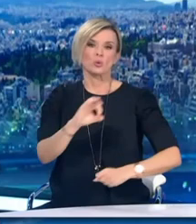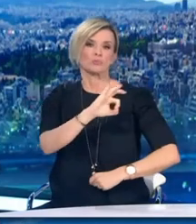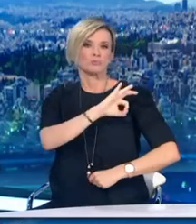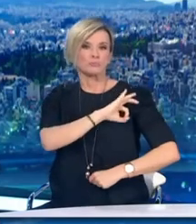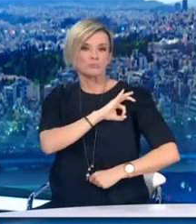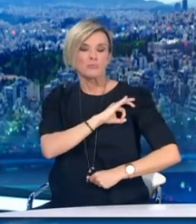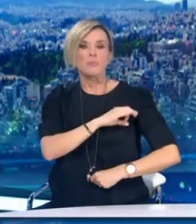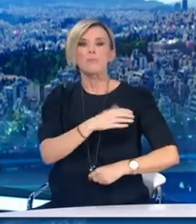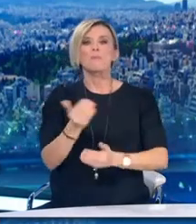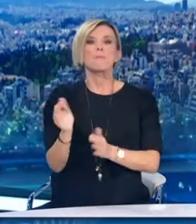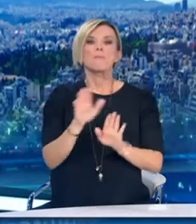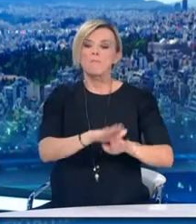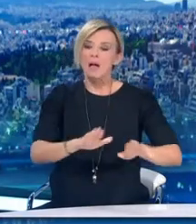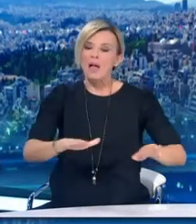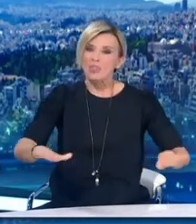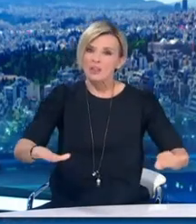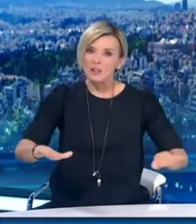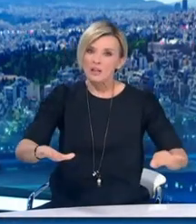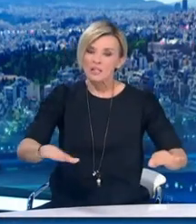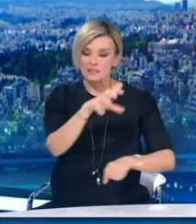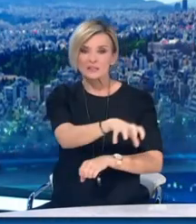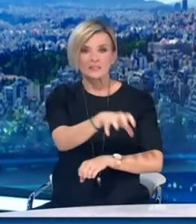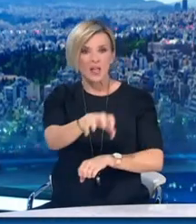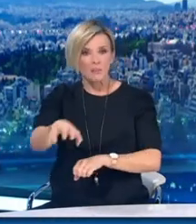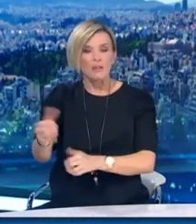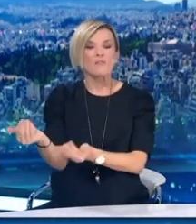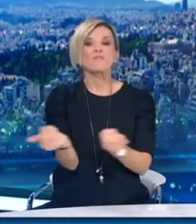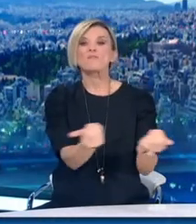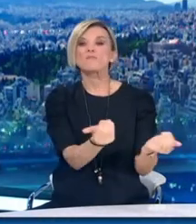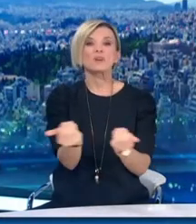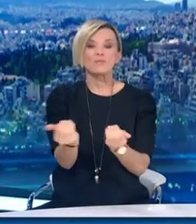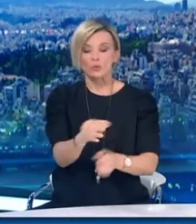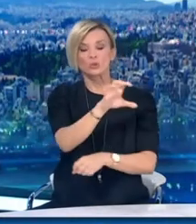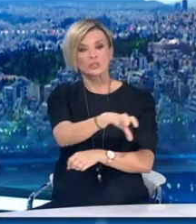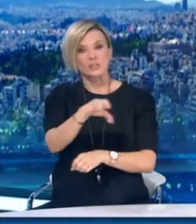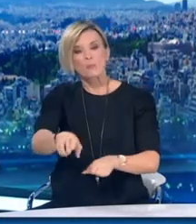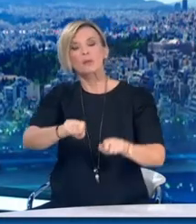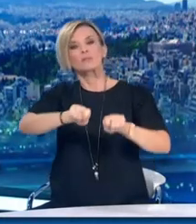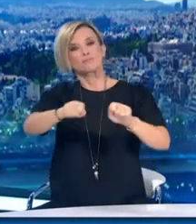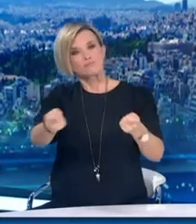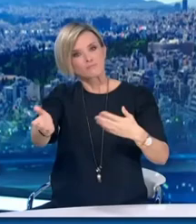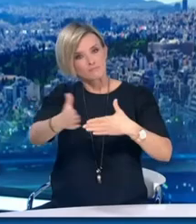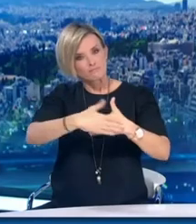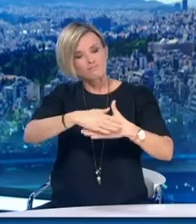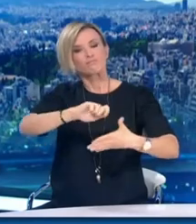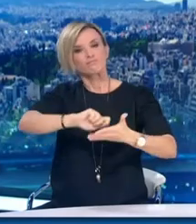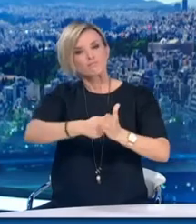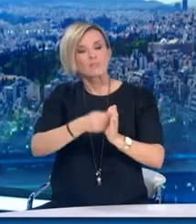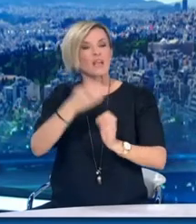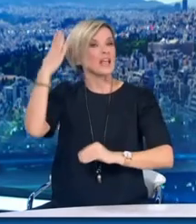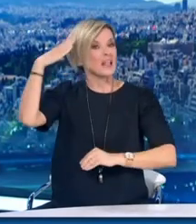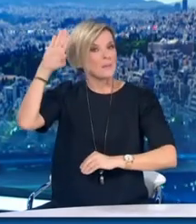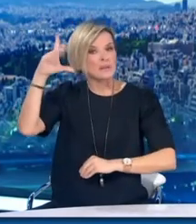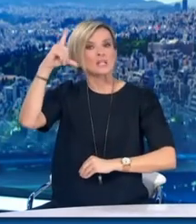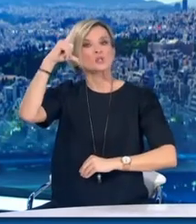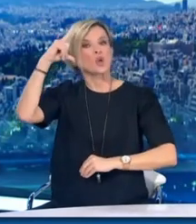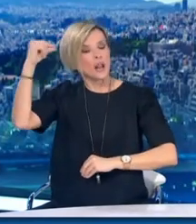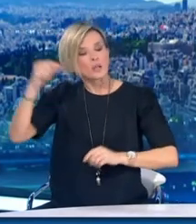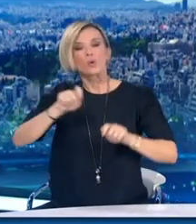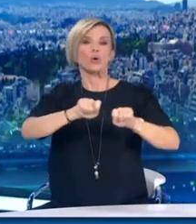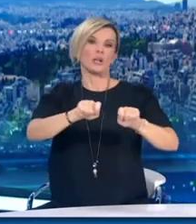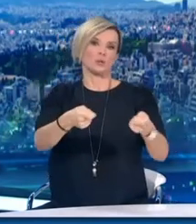χώρα. Νηπιαγωγεία και δημοτικά σχολεία θα παραμείνουν κλειστά, όπως και τα γυμνάσια και τα λύκεια της χώρας για